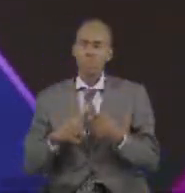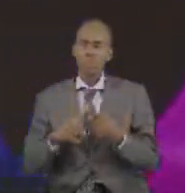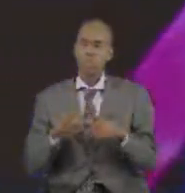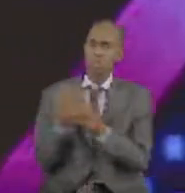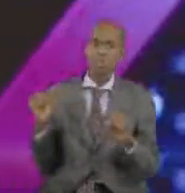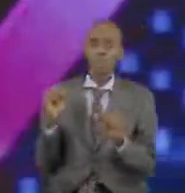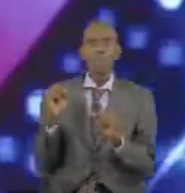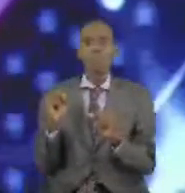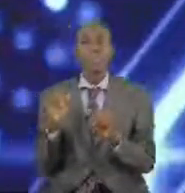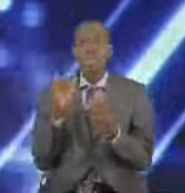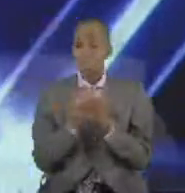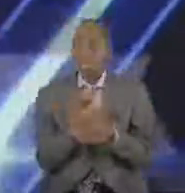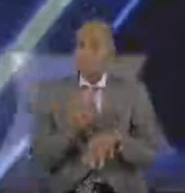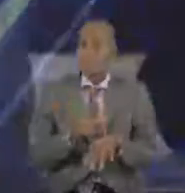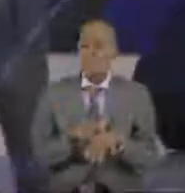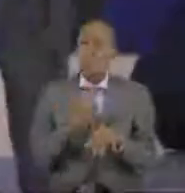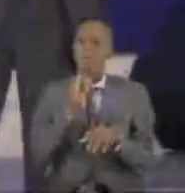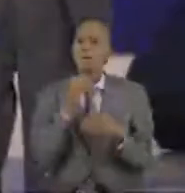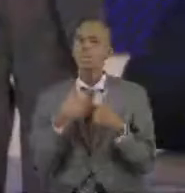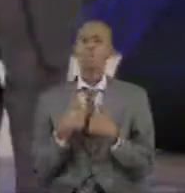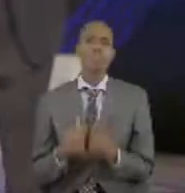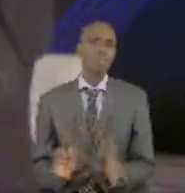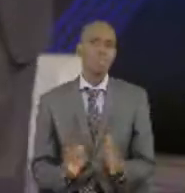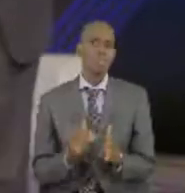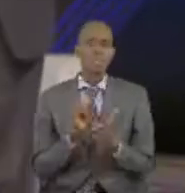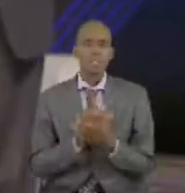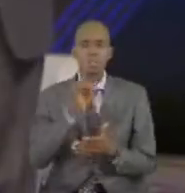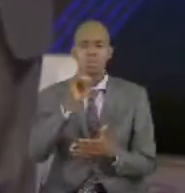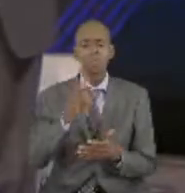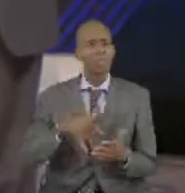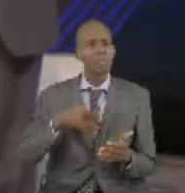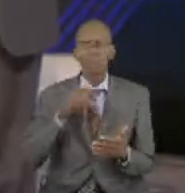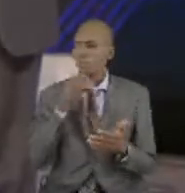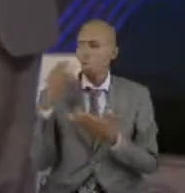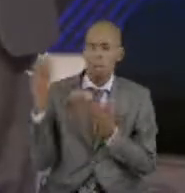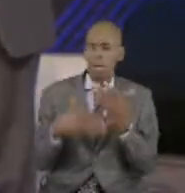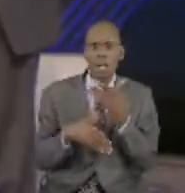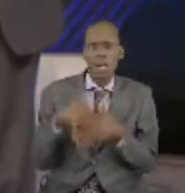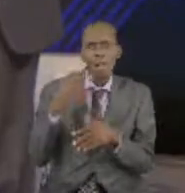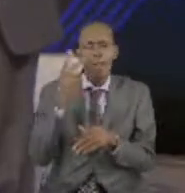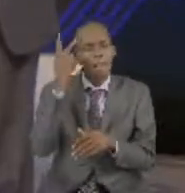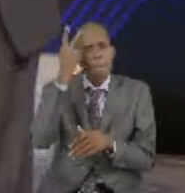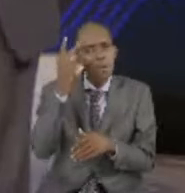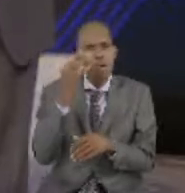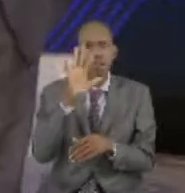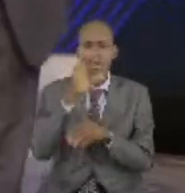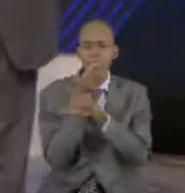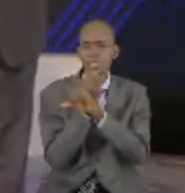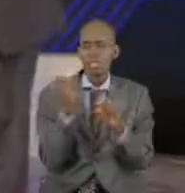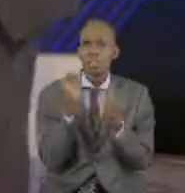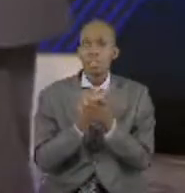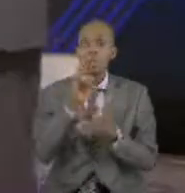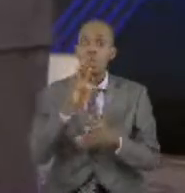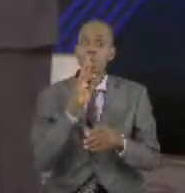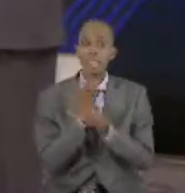7e moment se joue est perdu est gâché lorsqu'on ne fait pas sortir l'objectif de votre rouge à lui et